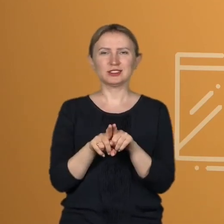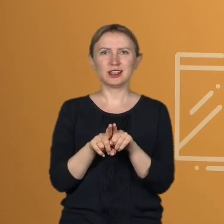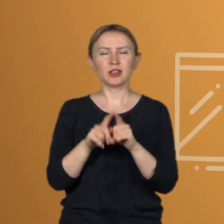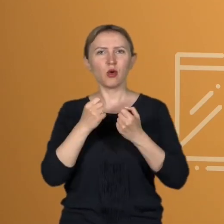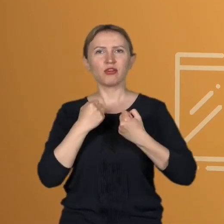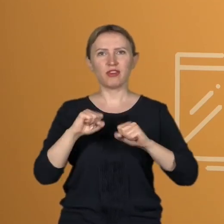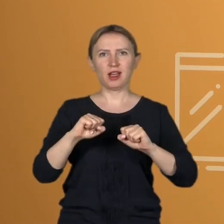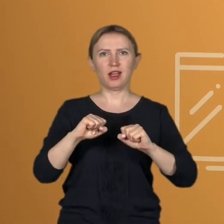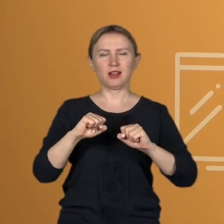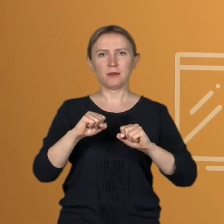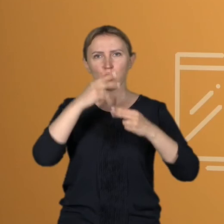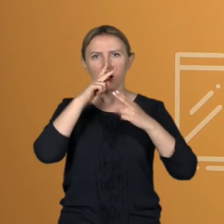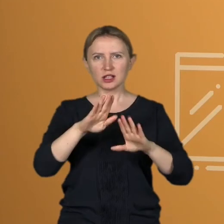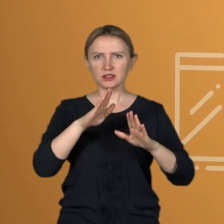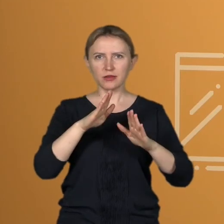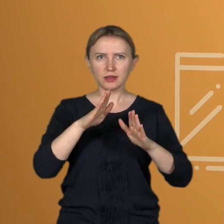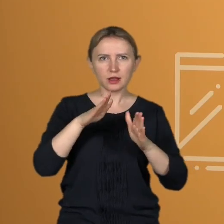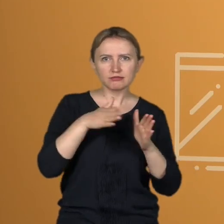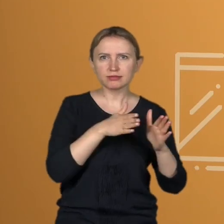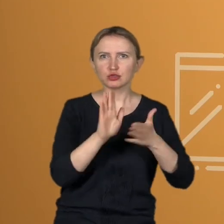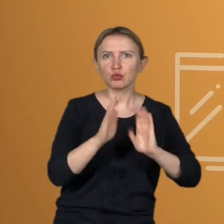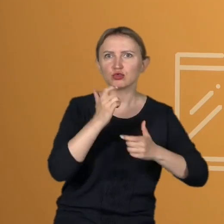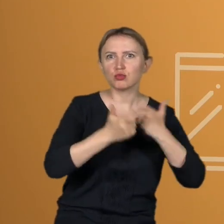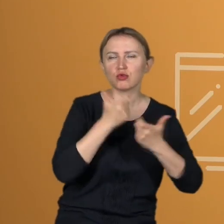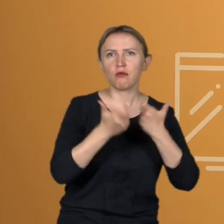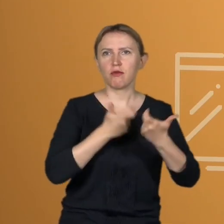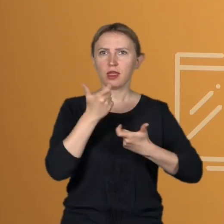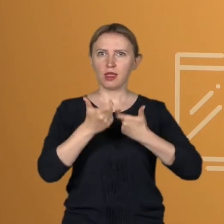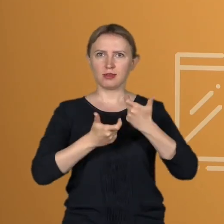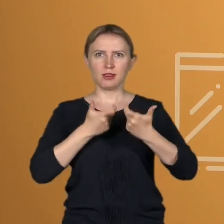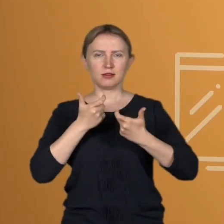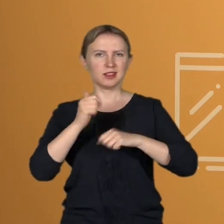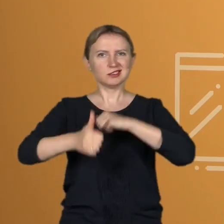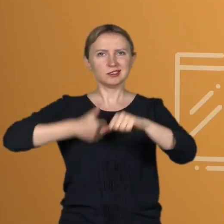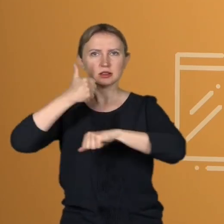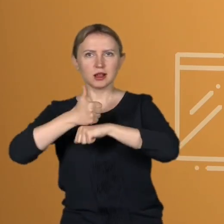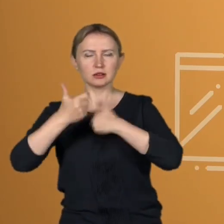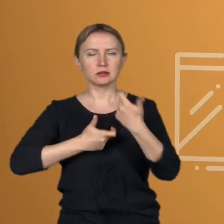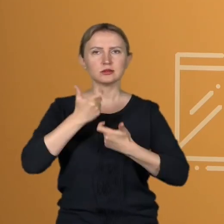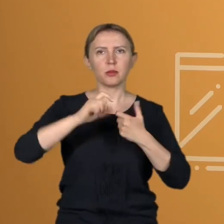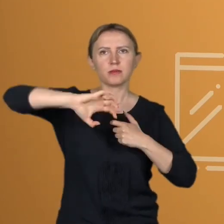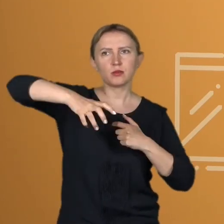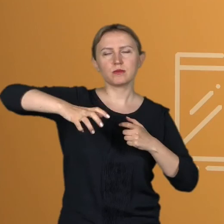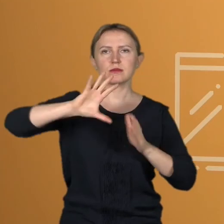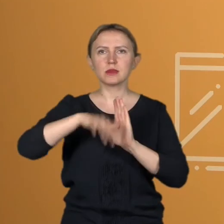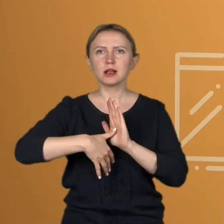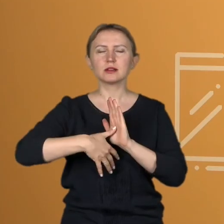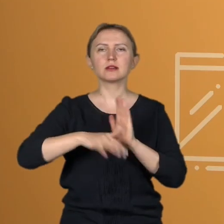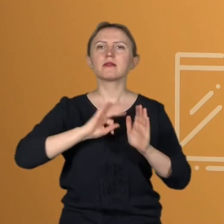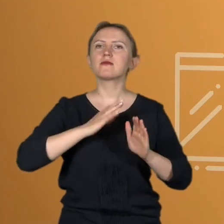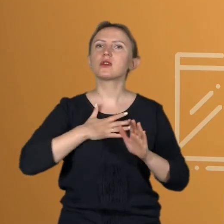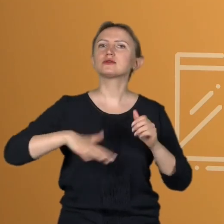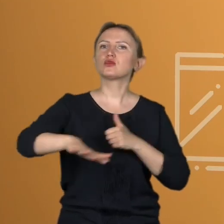taka odwaga w wytyczeniu pewnych szlaków, w budowaniu pozycji liderskiej w pewnej grupie miast, w pewnym